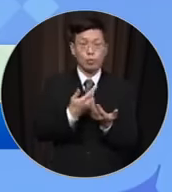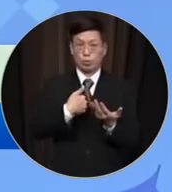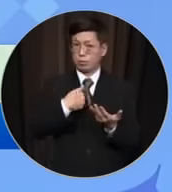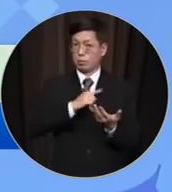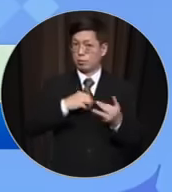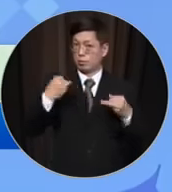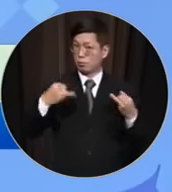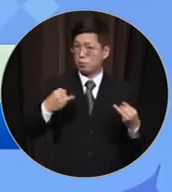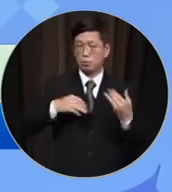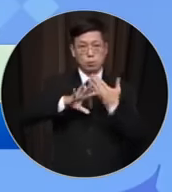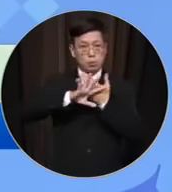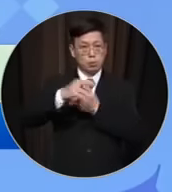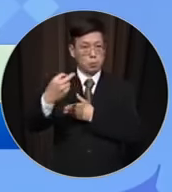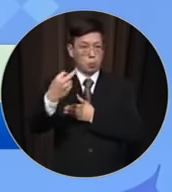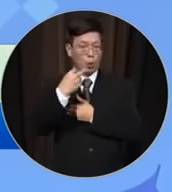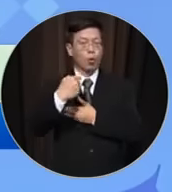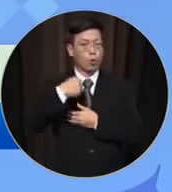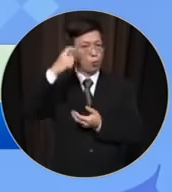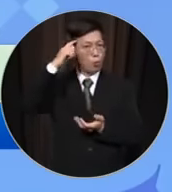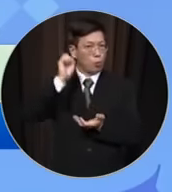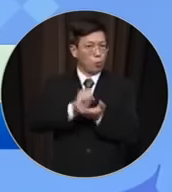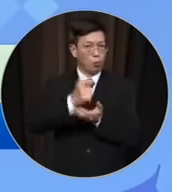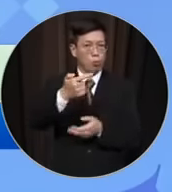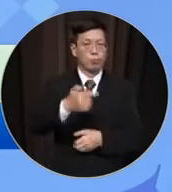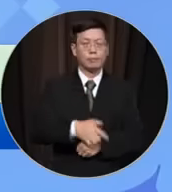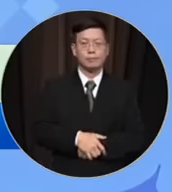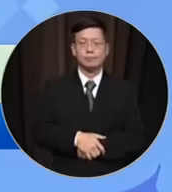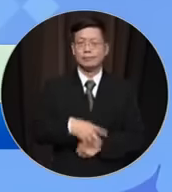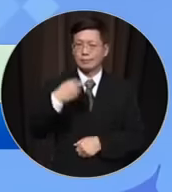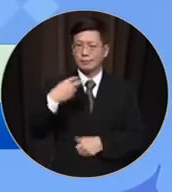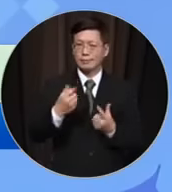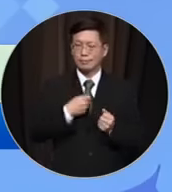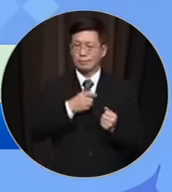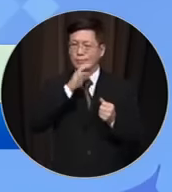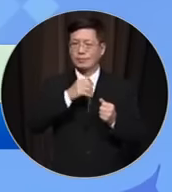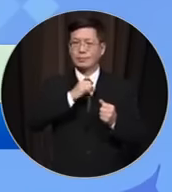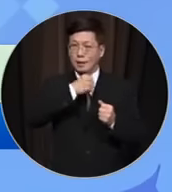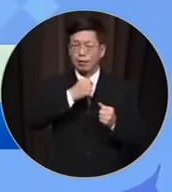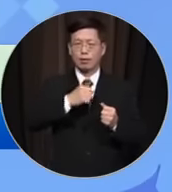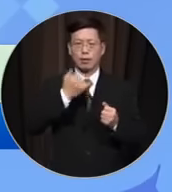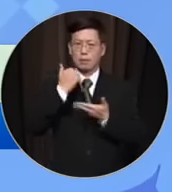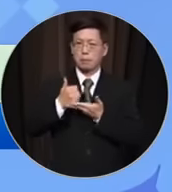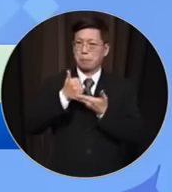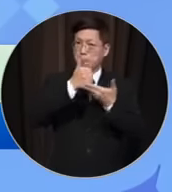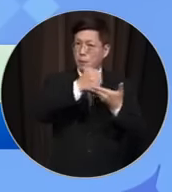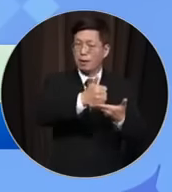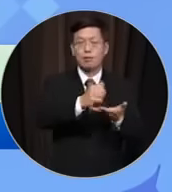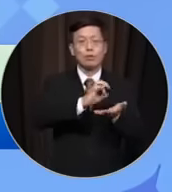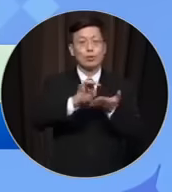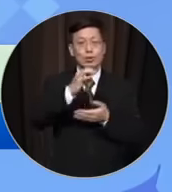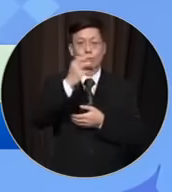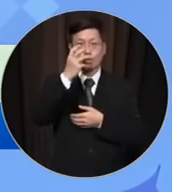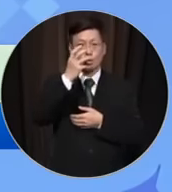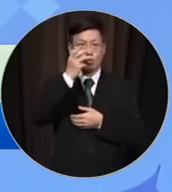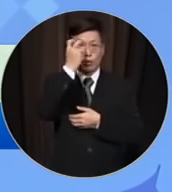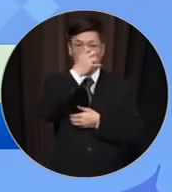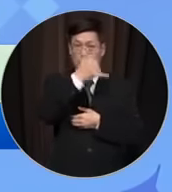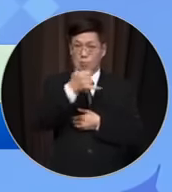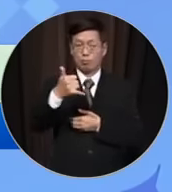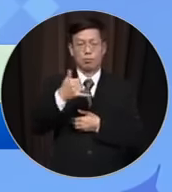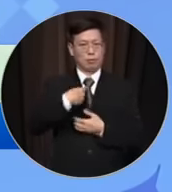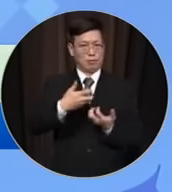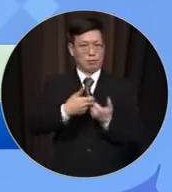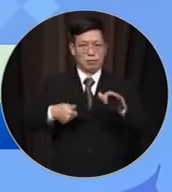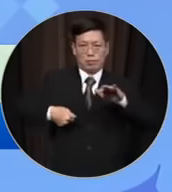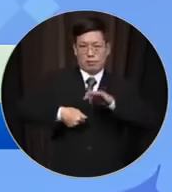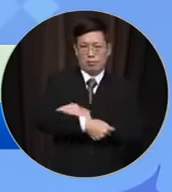绩给世界各国留下了深刻的印象，也促成了台湾能被邀请以观察员的身份参加世